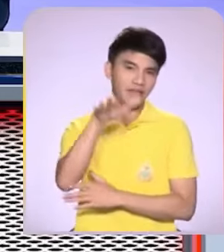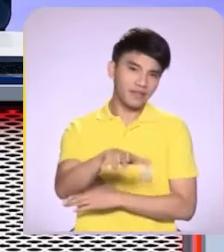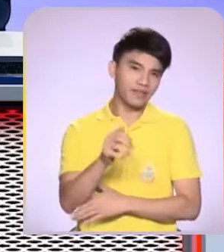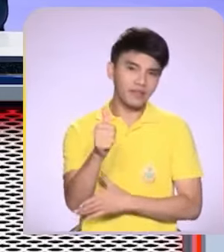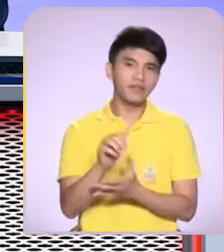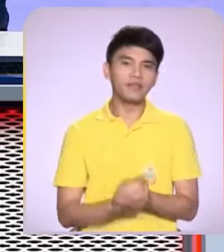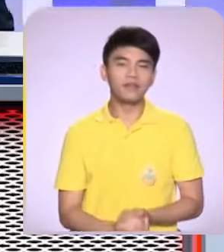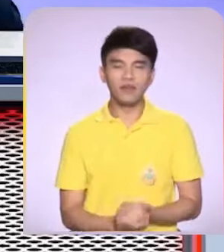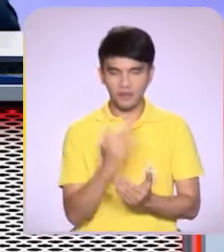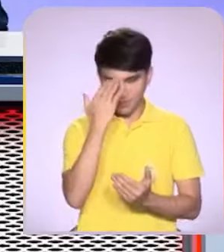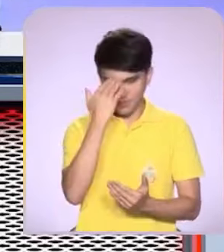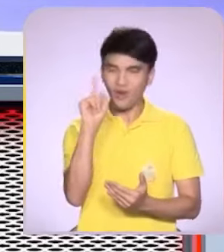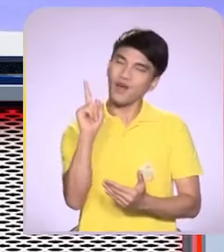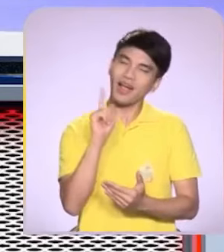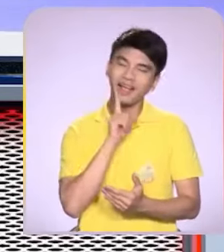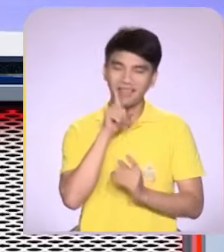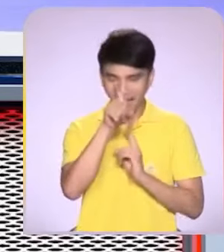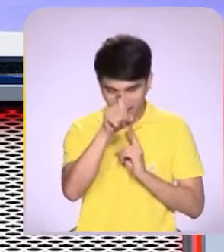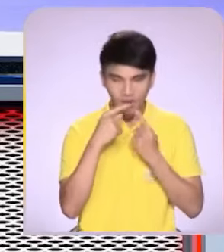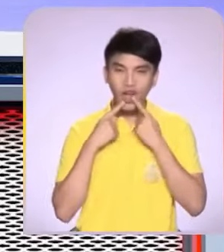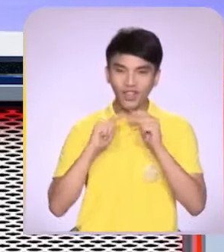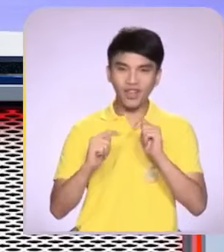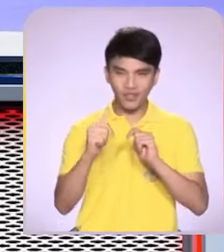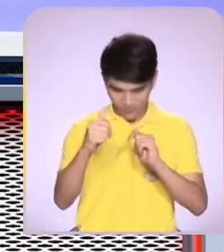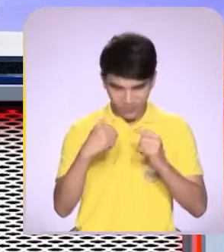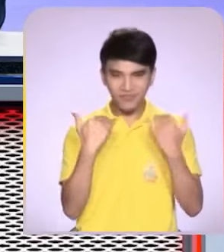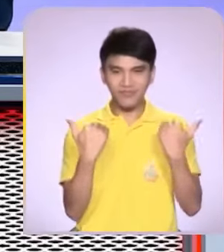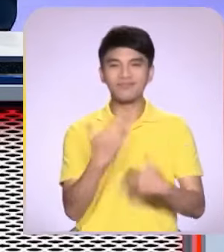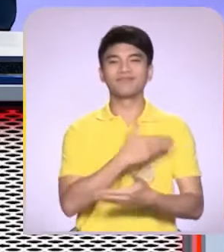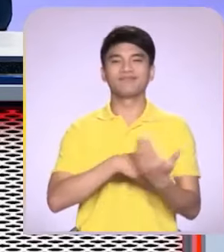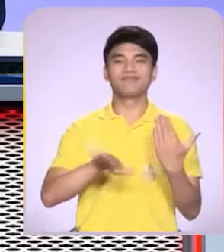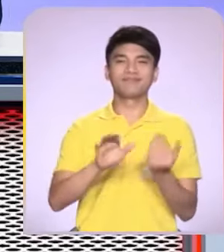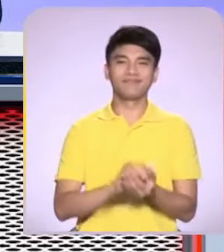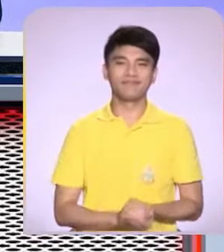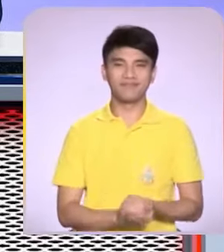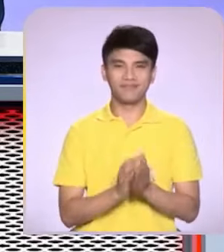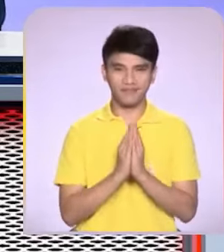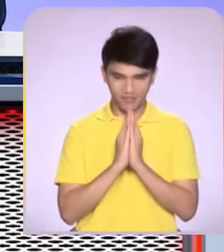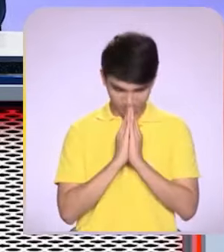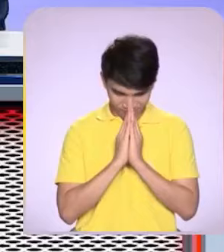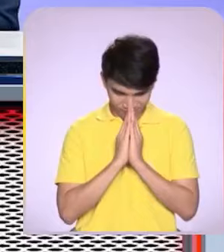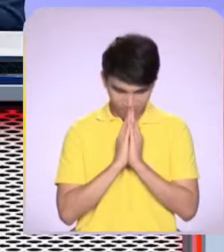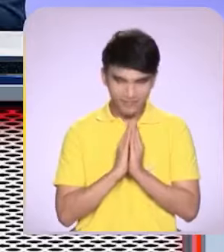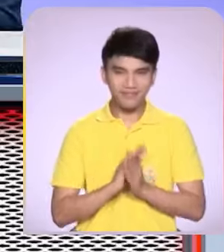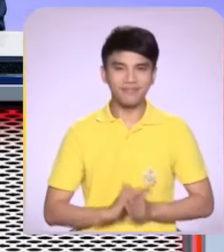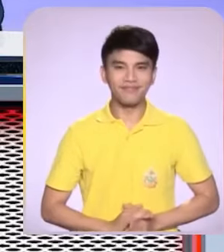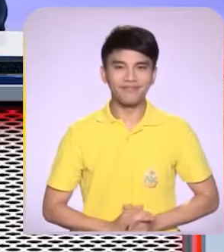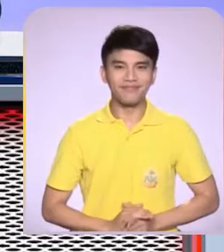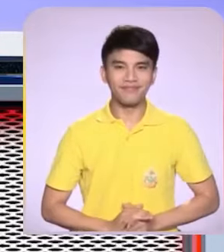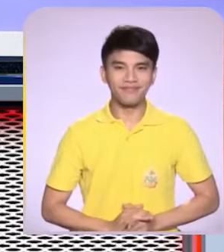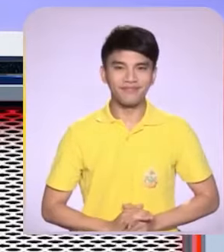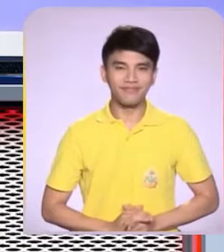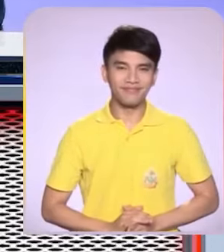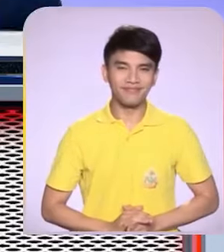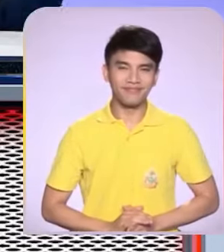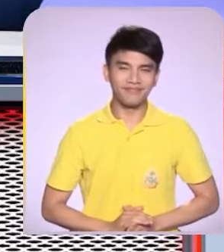ประเด็นร้อนค่ะเพราะเดี๋ยวบุญจะชงอาจารย์สงจะเป็นคนตอบสำหรับวันนี้พวกเราสองคนลาไปก่อนสวัสดีค่ะ สวัสดีครับ